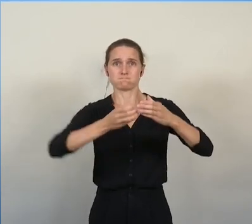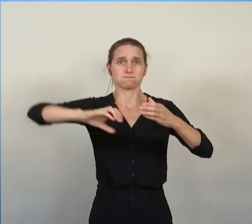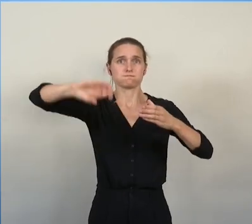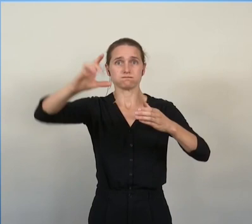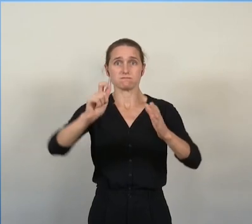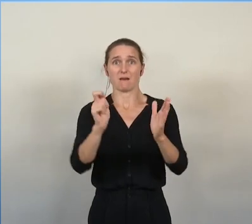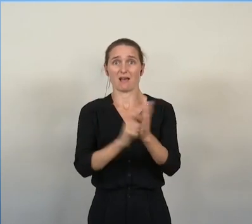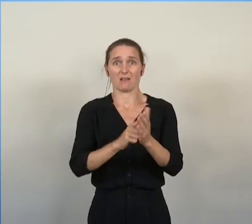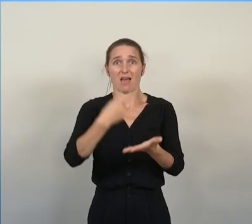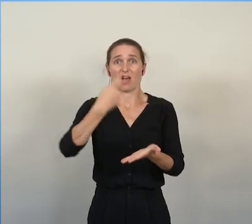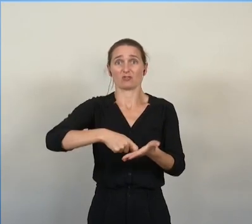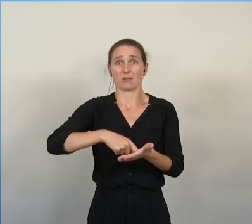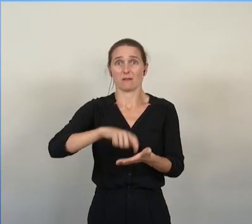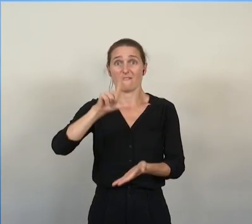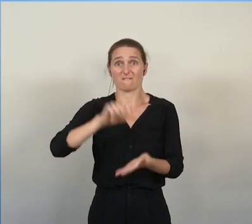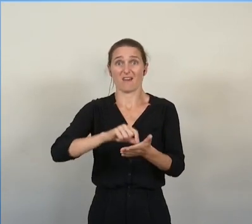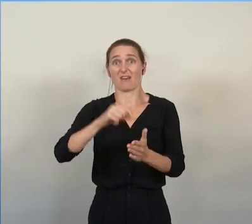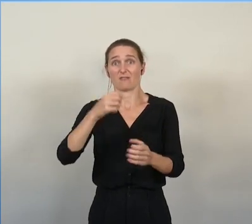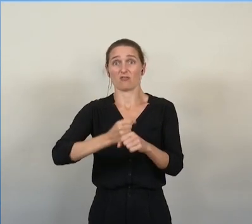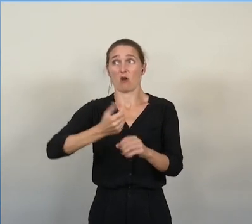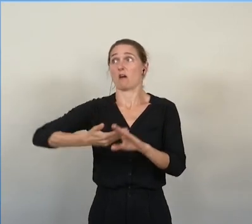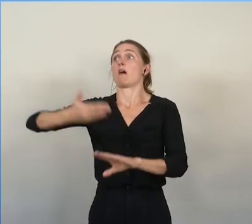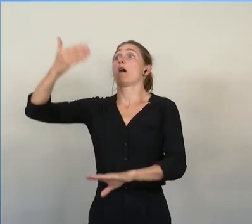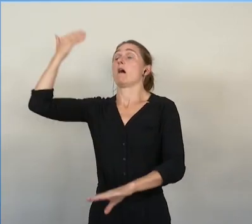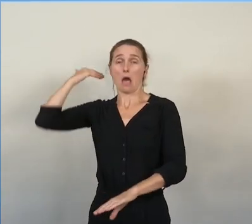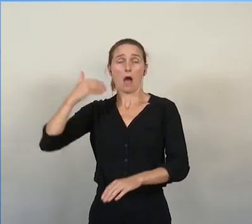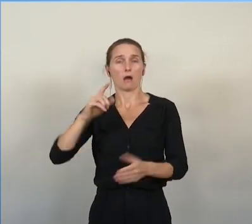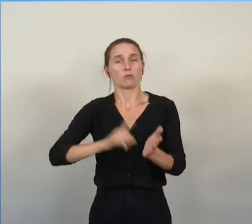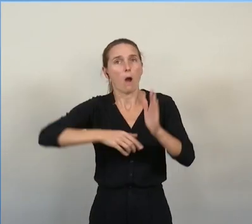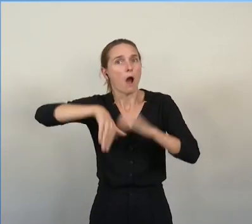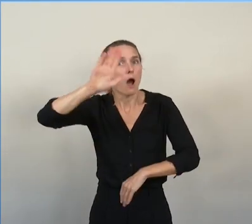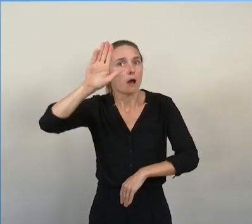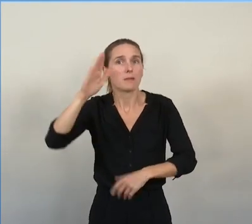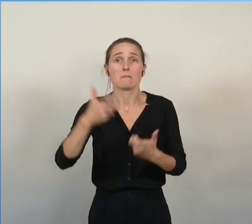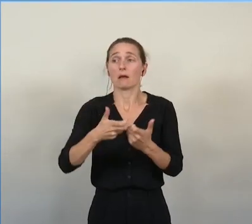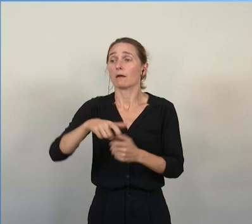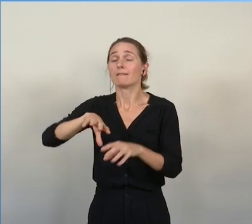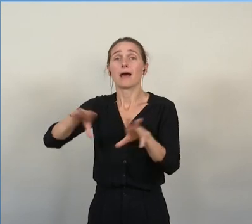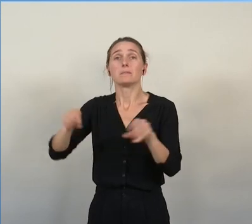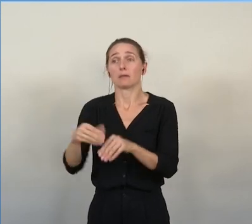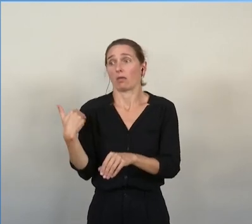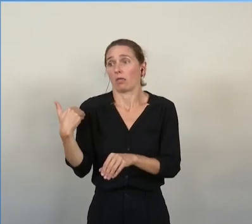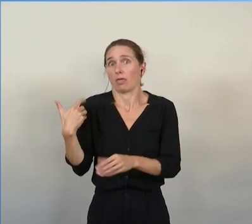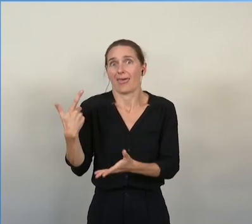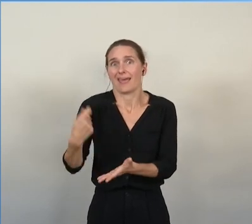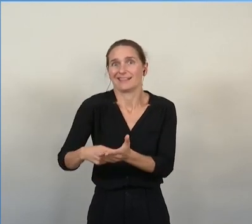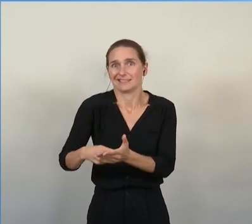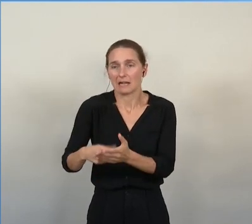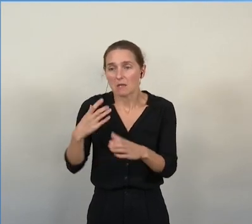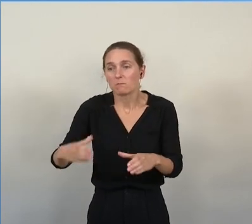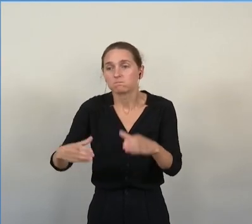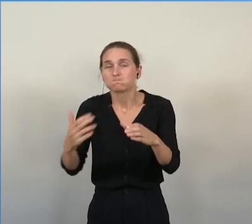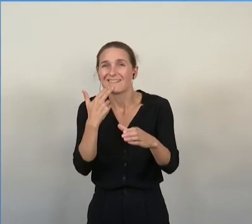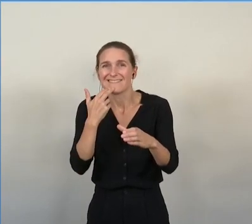acheté depuis moins longtemps un poil bon marché trop pollueur parce que leur moyen ne leur permettait pas autre chose n'auront droit à aucune